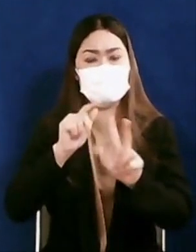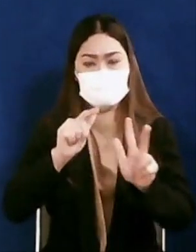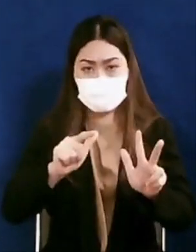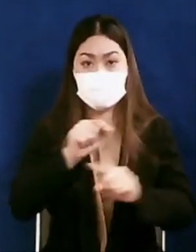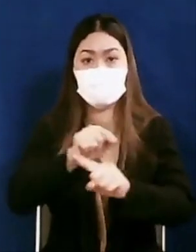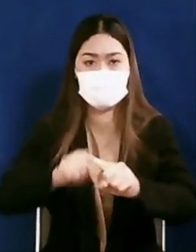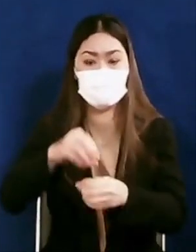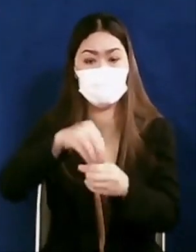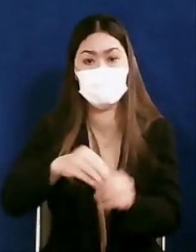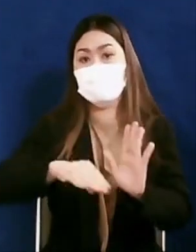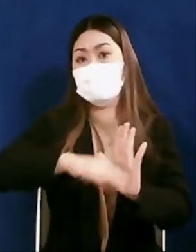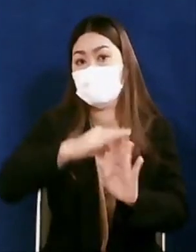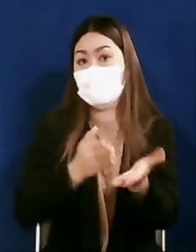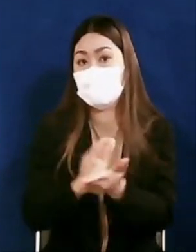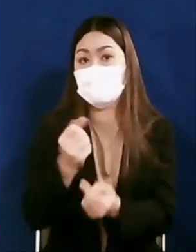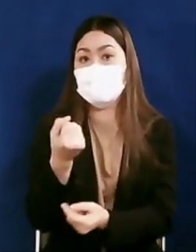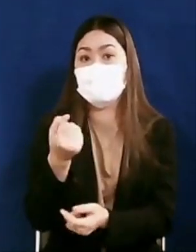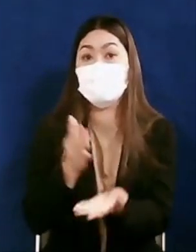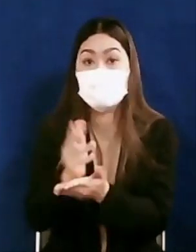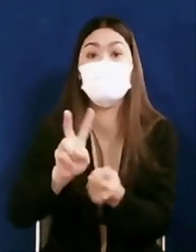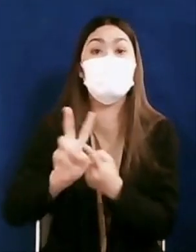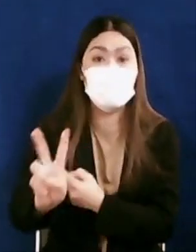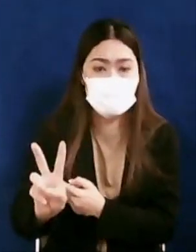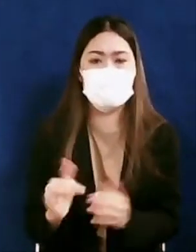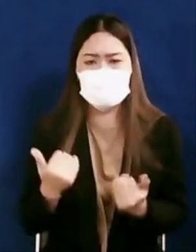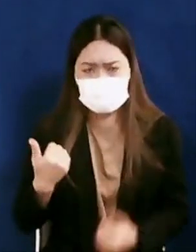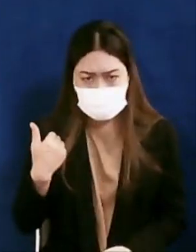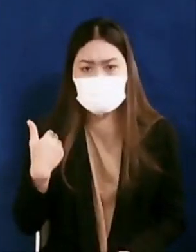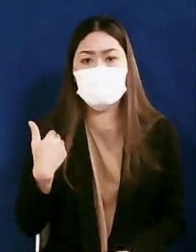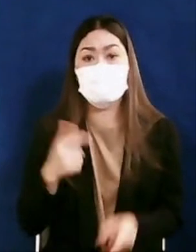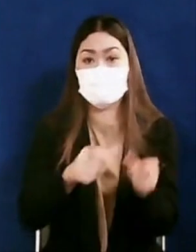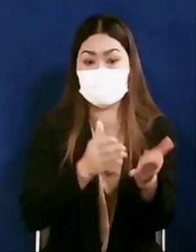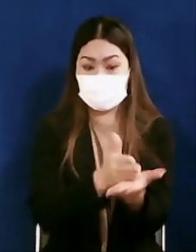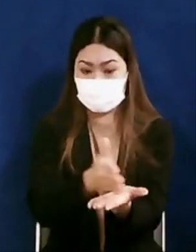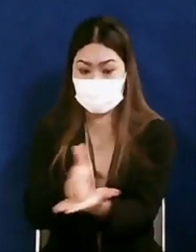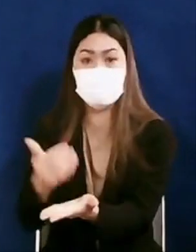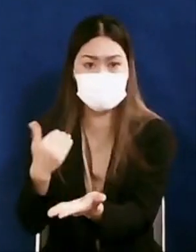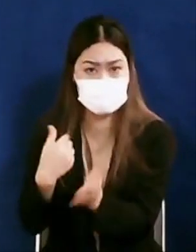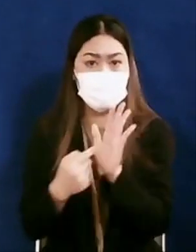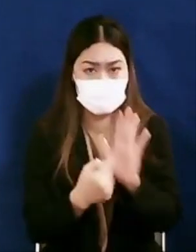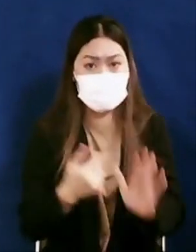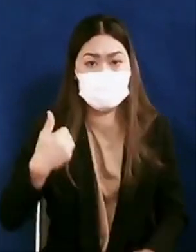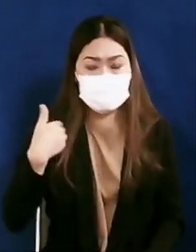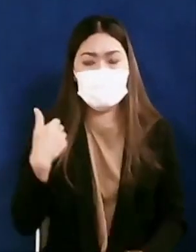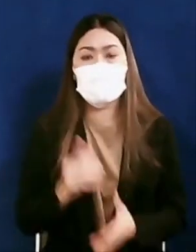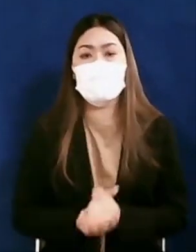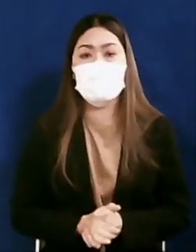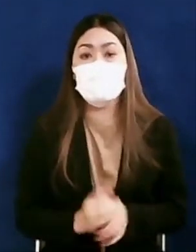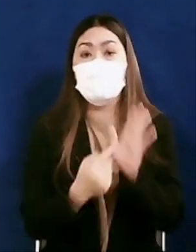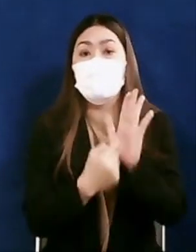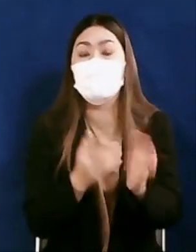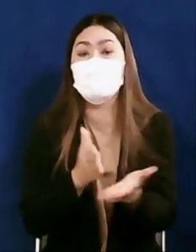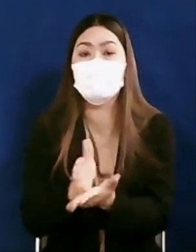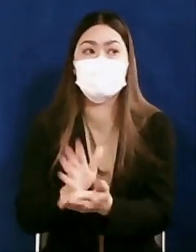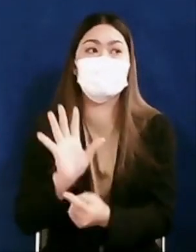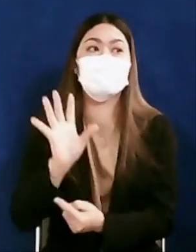อยู่ในพื้นที่นั้นนะครับถ้าท่านดูมีบางเขตที่เป็นอย่างนี้นะครับ อย่างเช่นเขต7